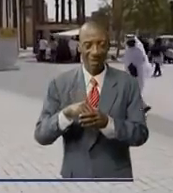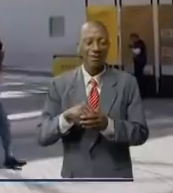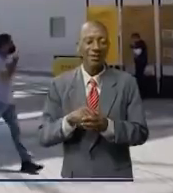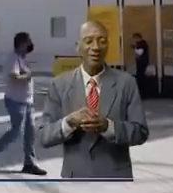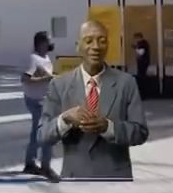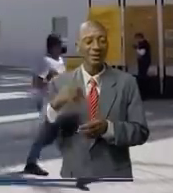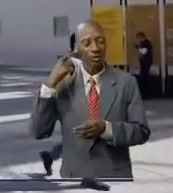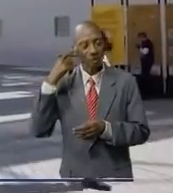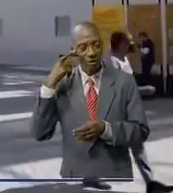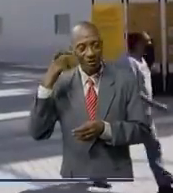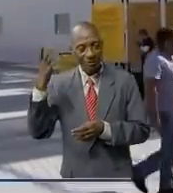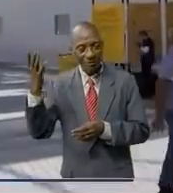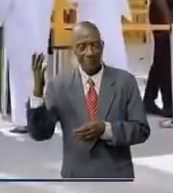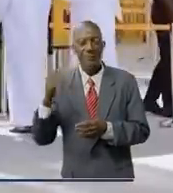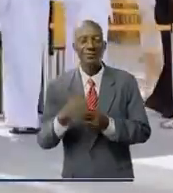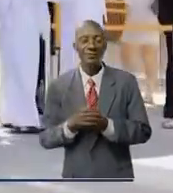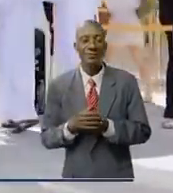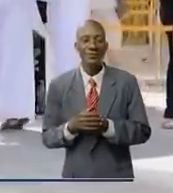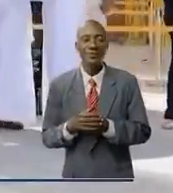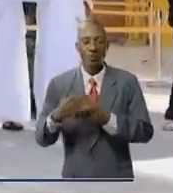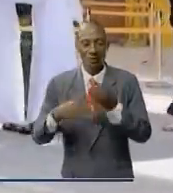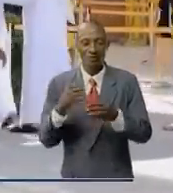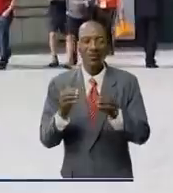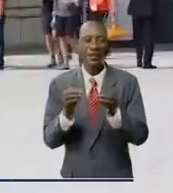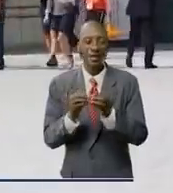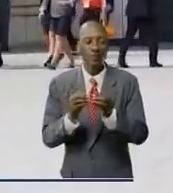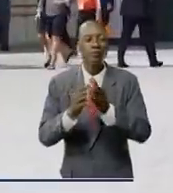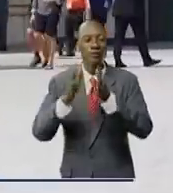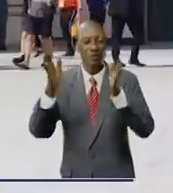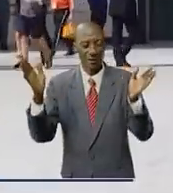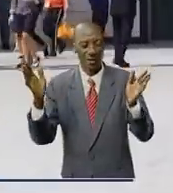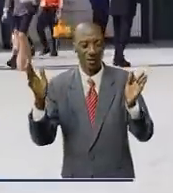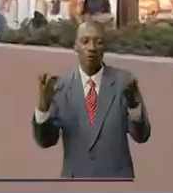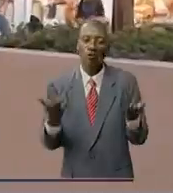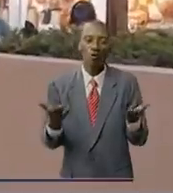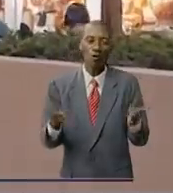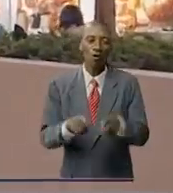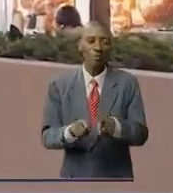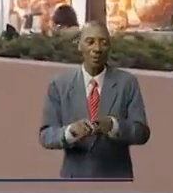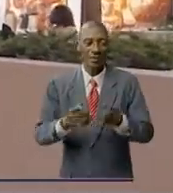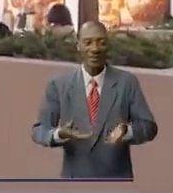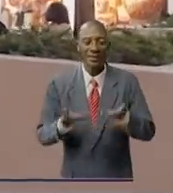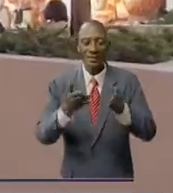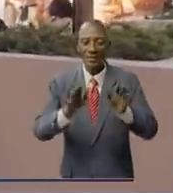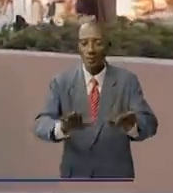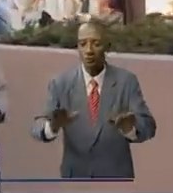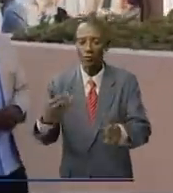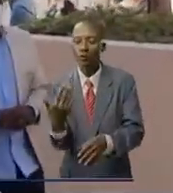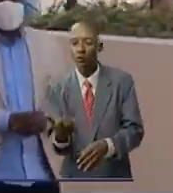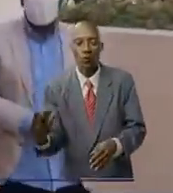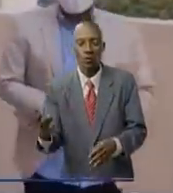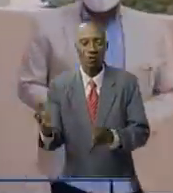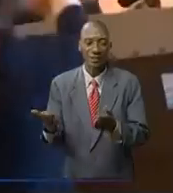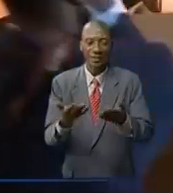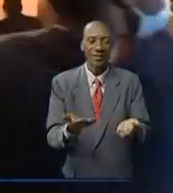cet émirat du Golfe depuis début octobre dans le cadre de la plus grande exposition universelle de l'histoire. Au milieu de cette foire